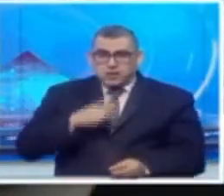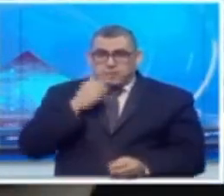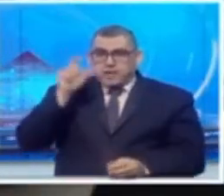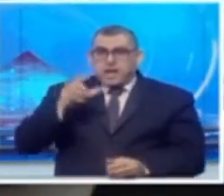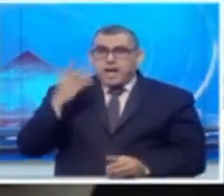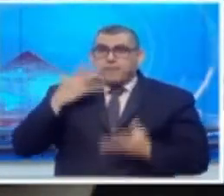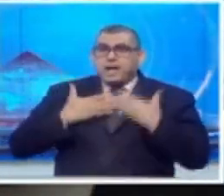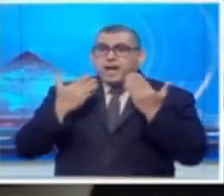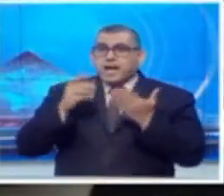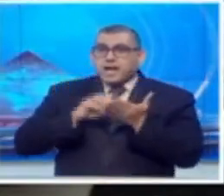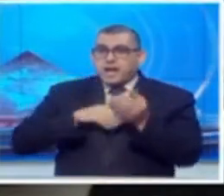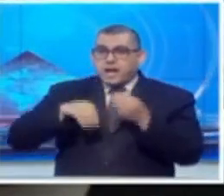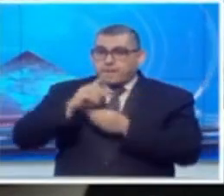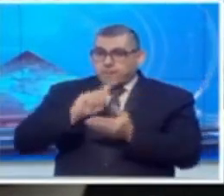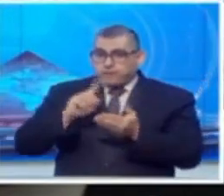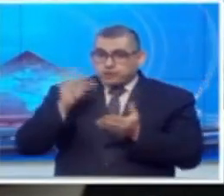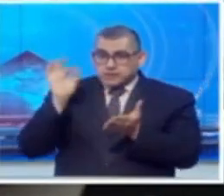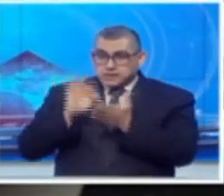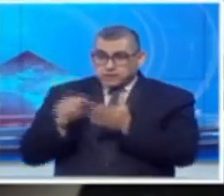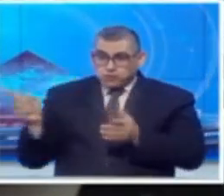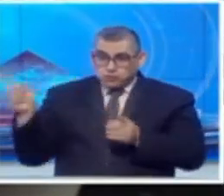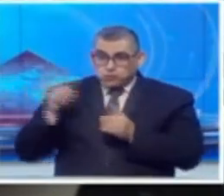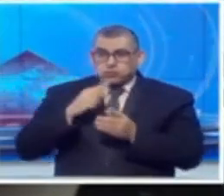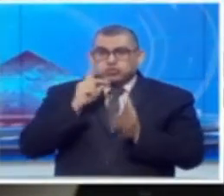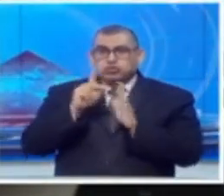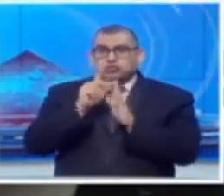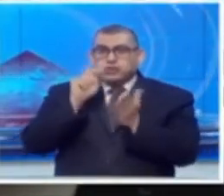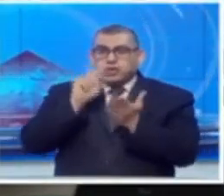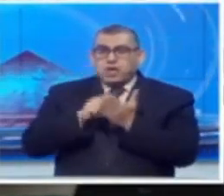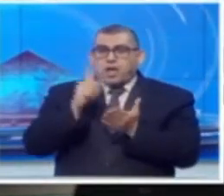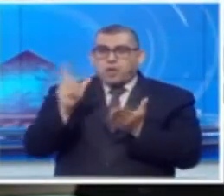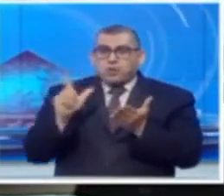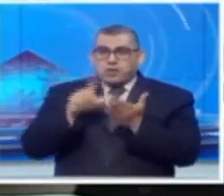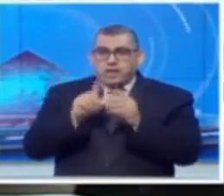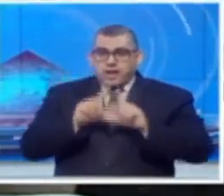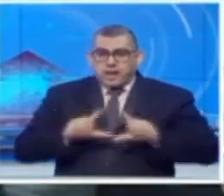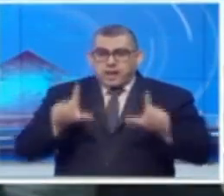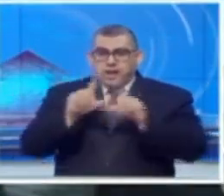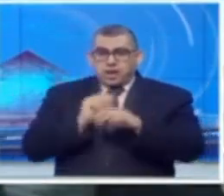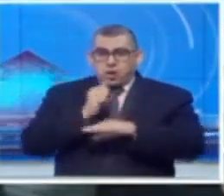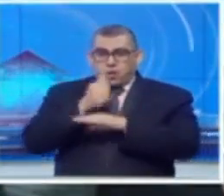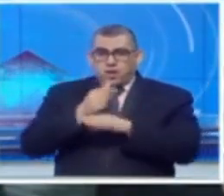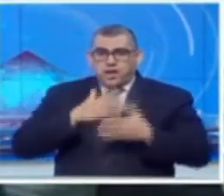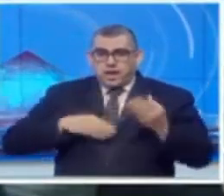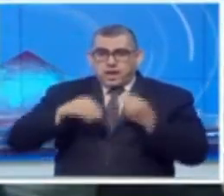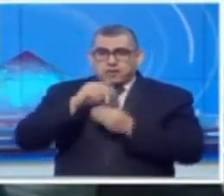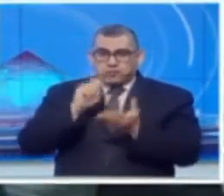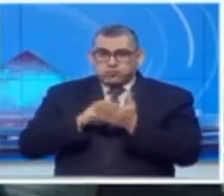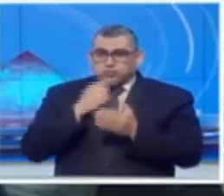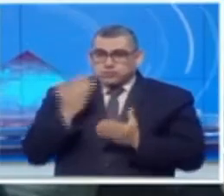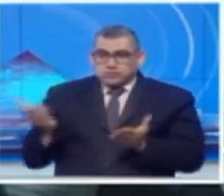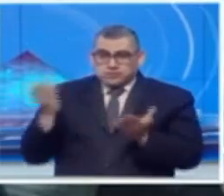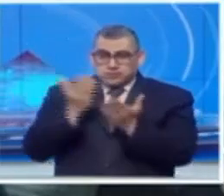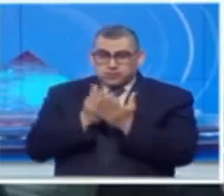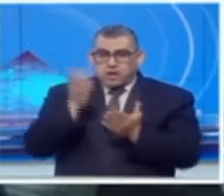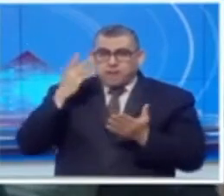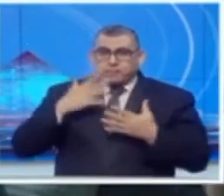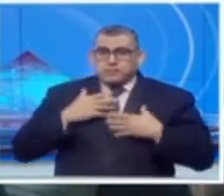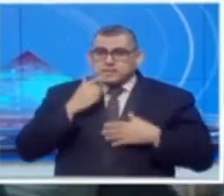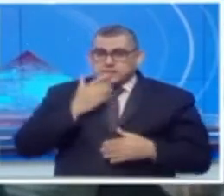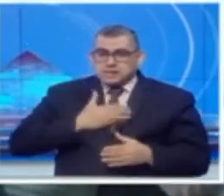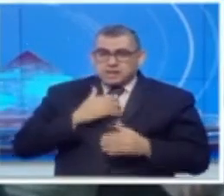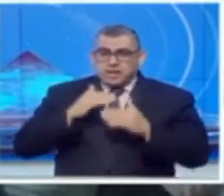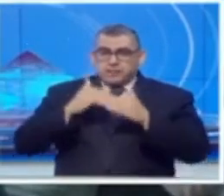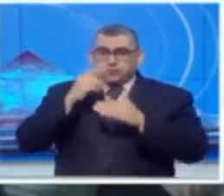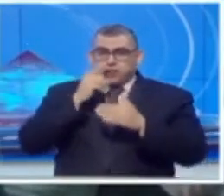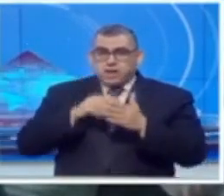الحج طوال حياته، وهذا الشرط تم وضعه من قبل اللجنة العليا للحج ألا يزيد سن المتقدم عن 65 عام، وطبعا